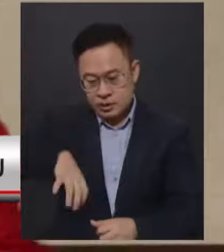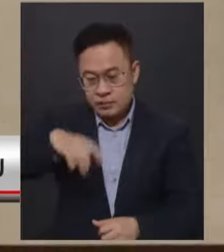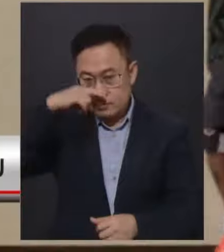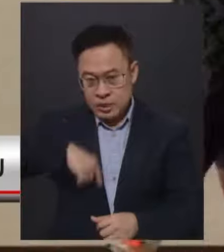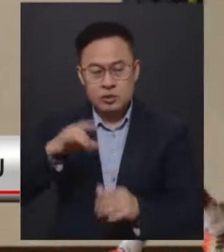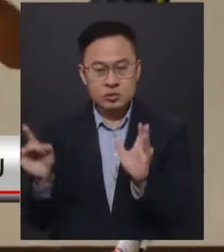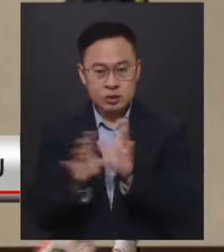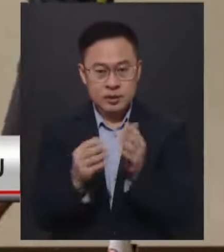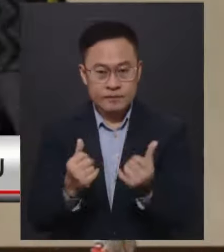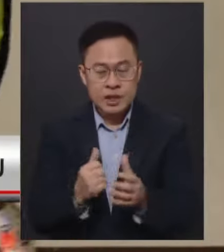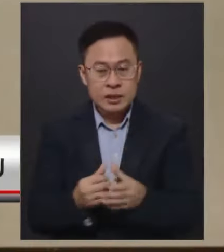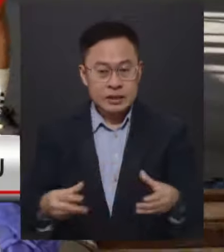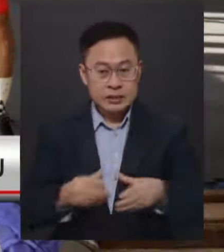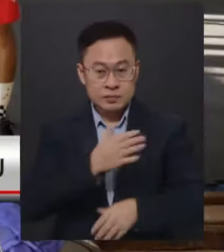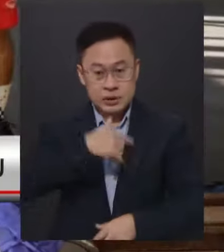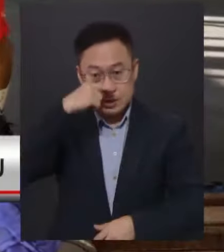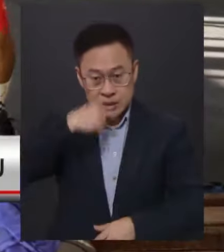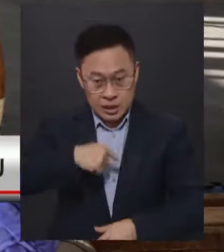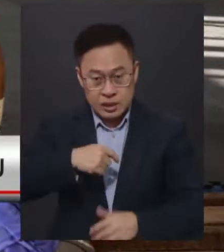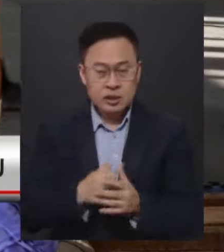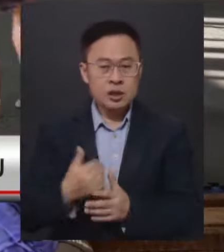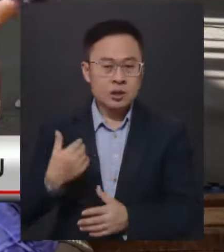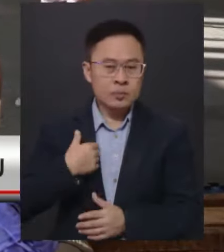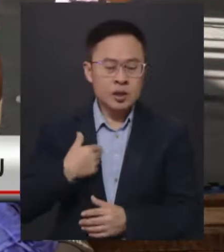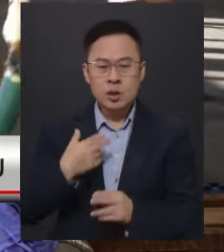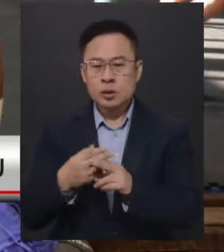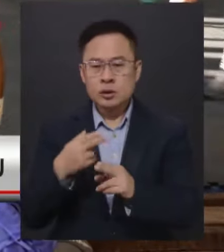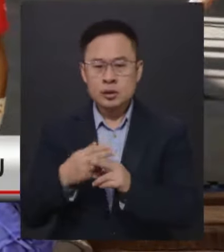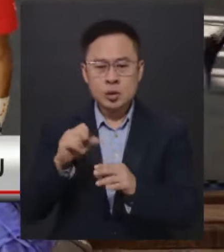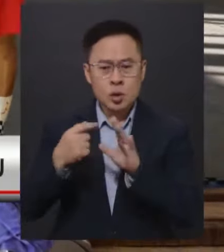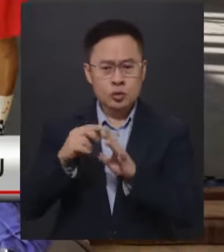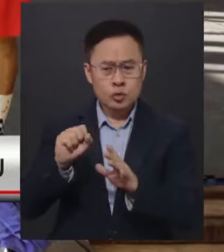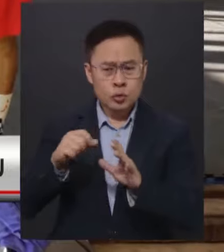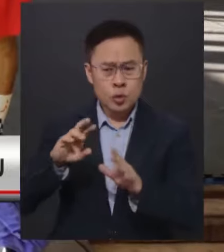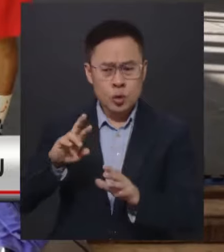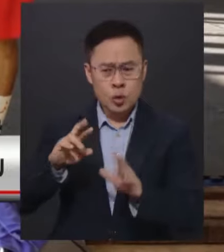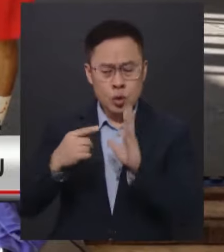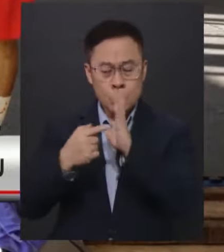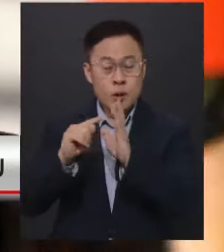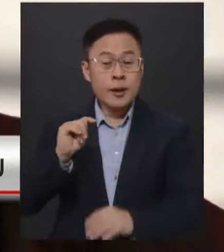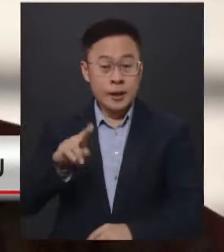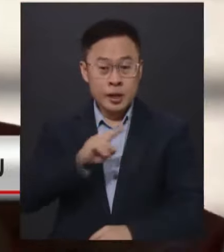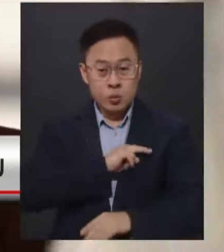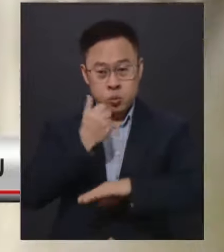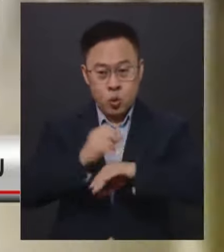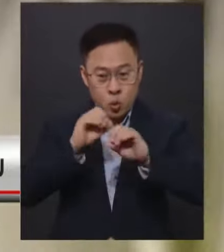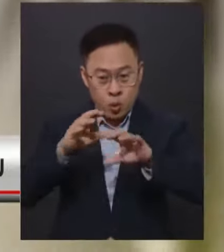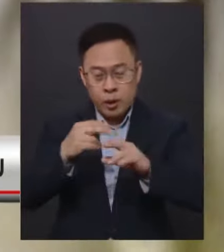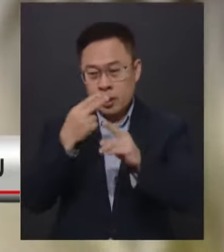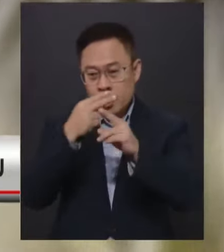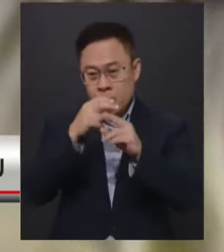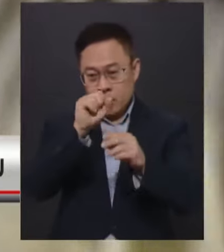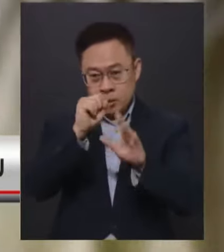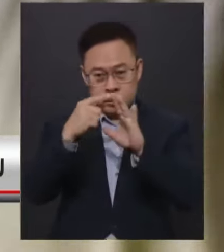ยสากลชายทีมชาติไทยครับซึ่งมีร้อยตรีสุริศยิ่งกำแหงเป็นหัวหน้าผู้ฝึกสอนและสุบรรณพันโนนเป็นผู้ช่ว